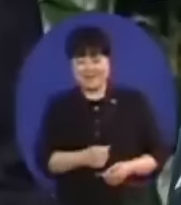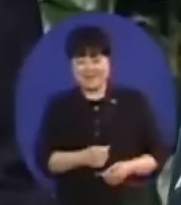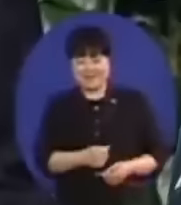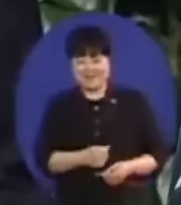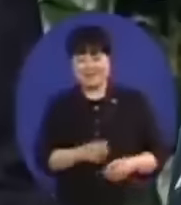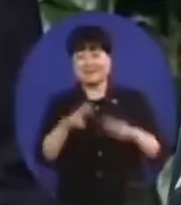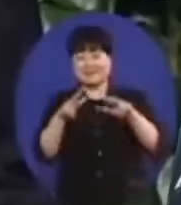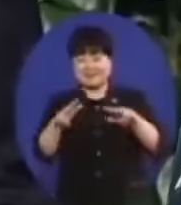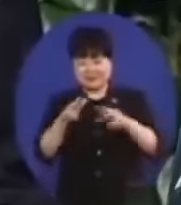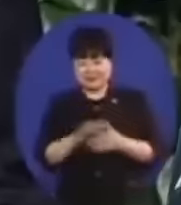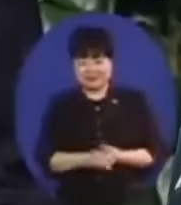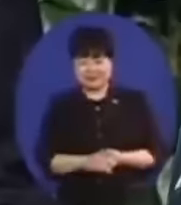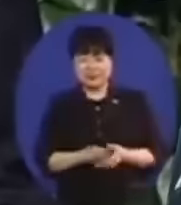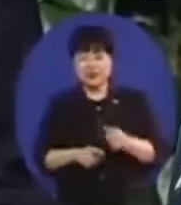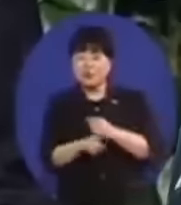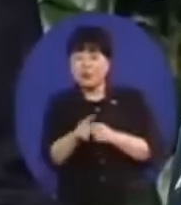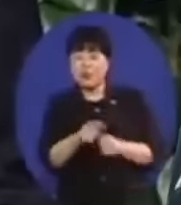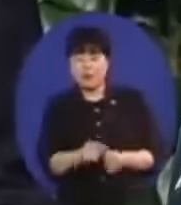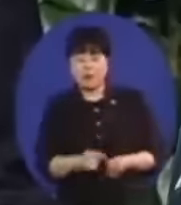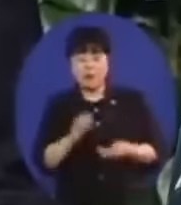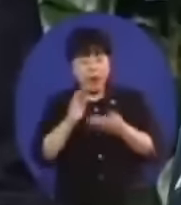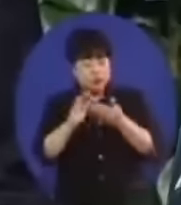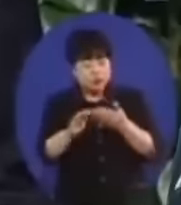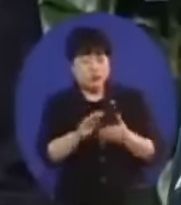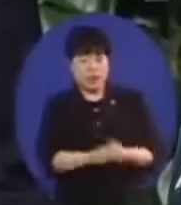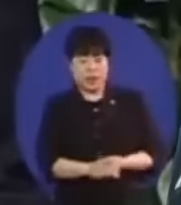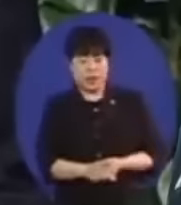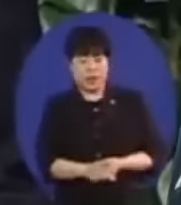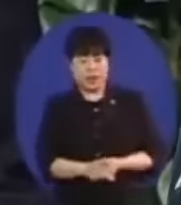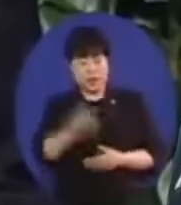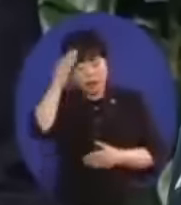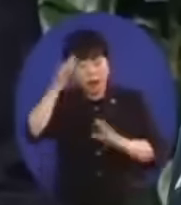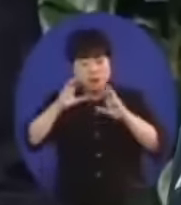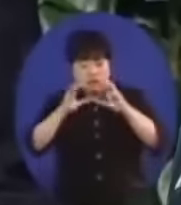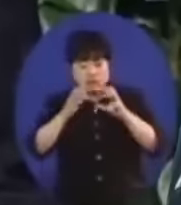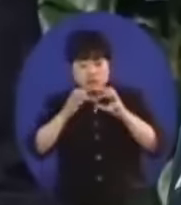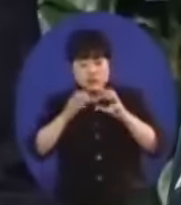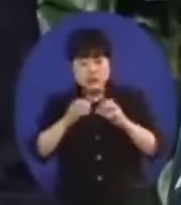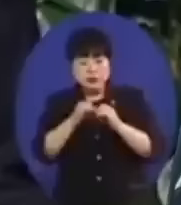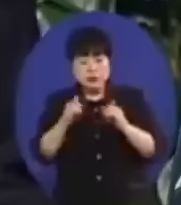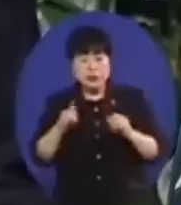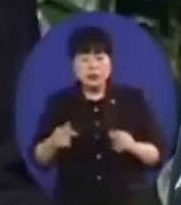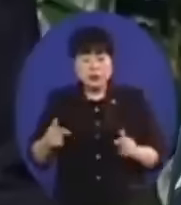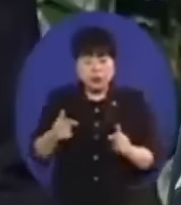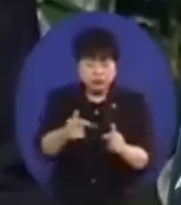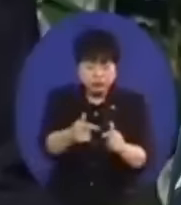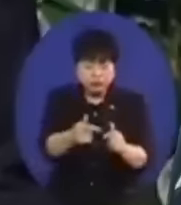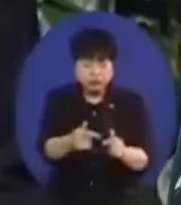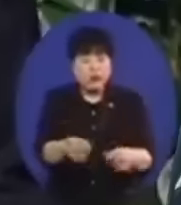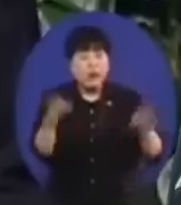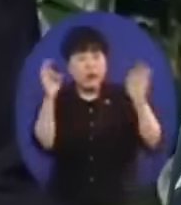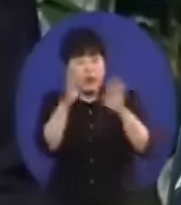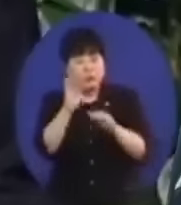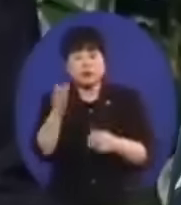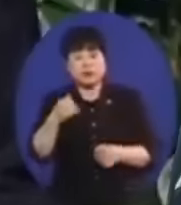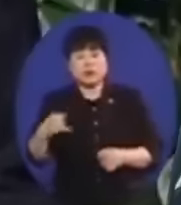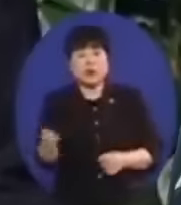하고 있는 것입니다. 왜냐하면 얼마 있지 않으면 한국 민족이 이대로 가면 없어진다는